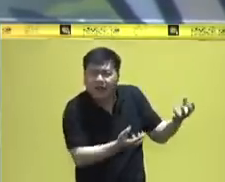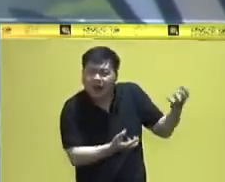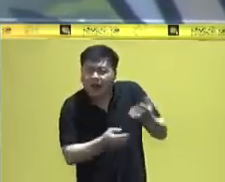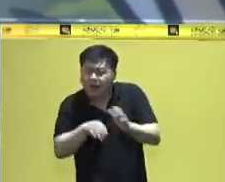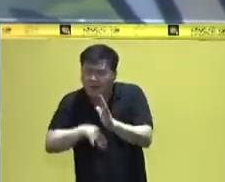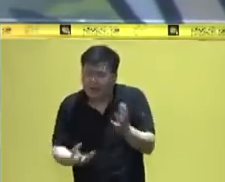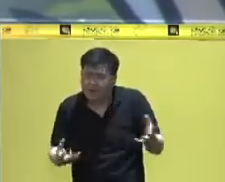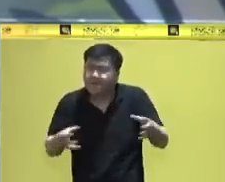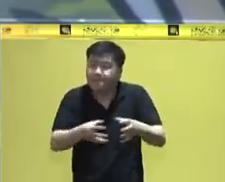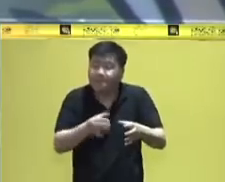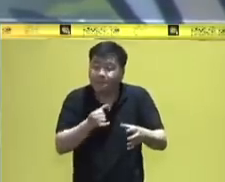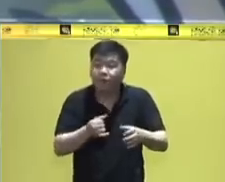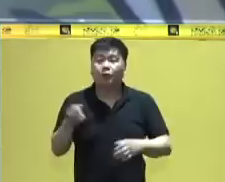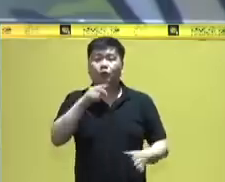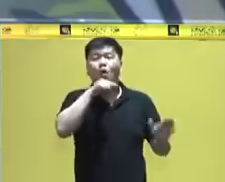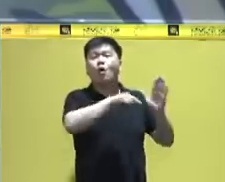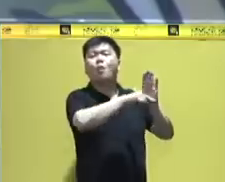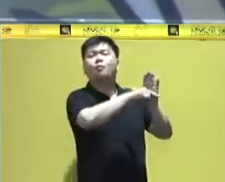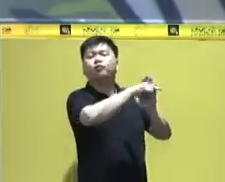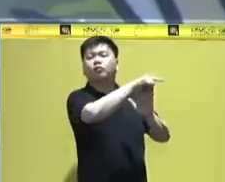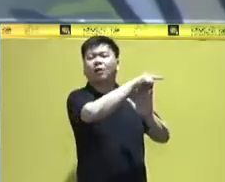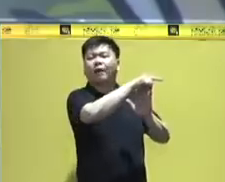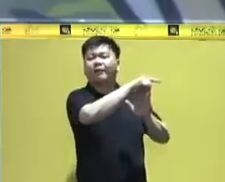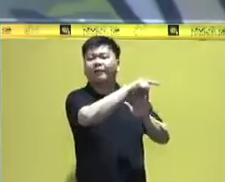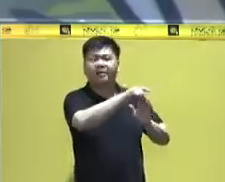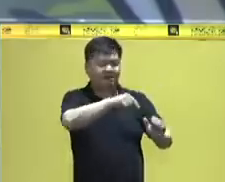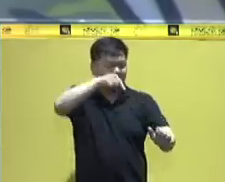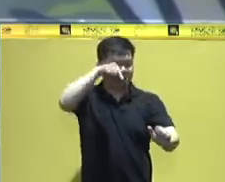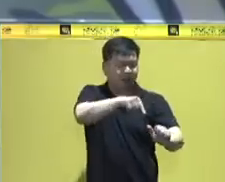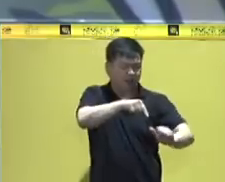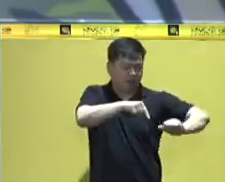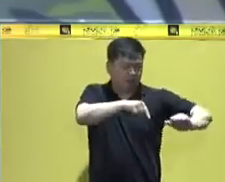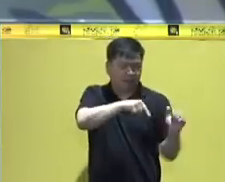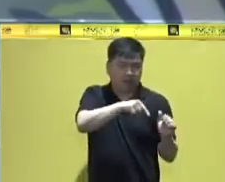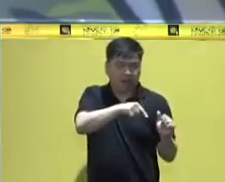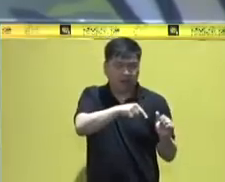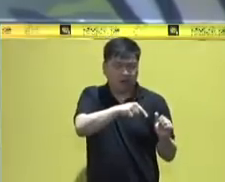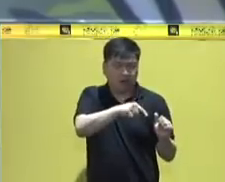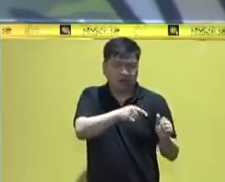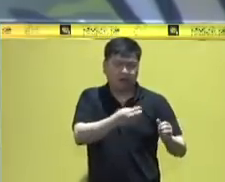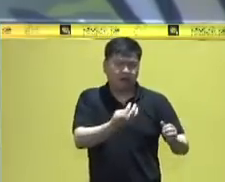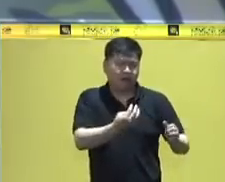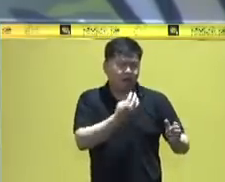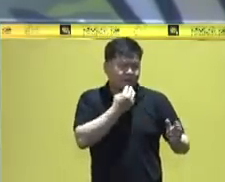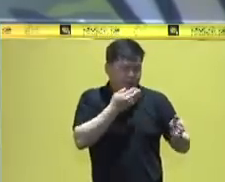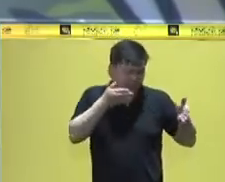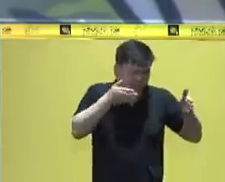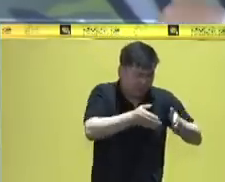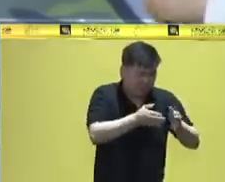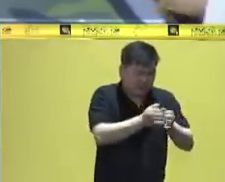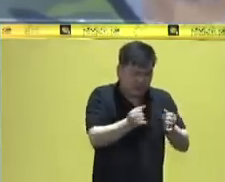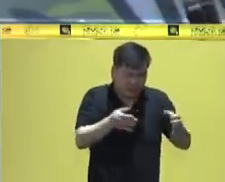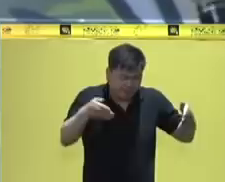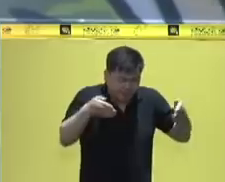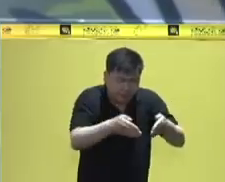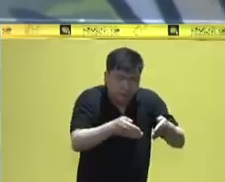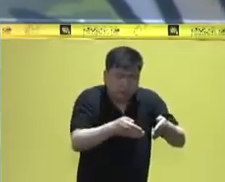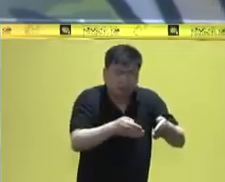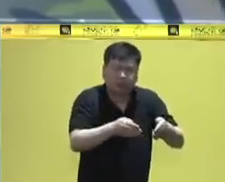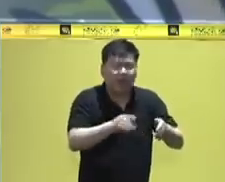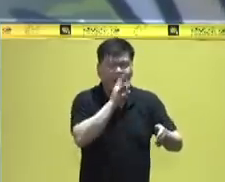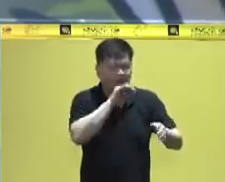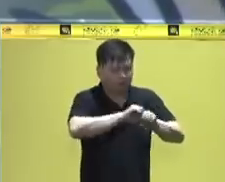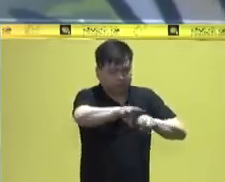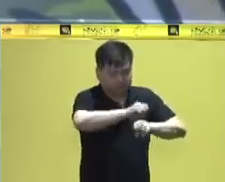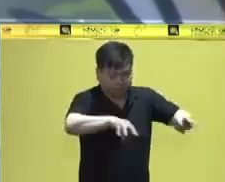우리보다 보다도 강제화돼서 도시 집중이나 이런 것 또는 특정 지역의 인구가 집중하거나 이런 걸 좀 막고 있어요.